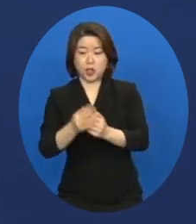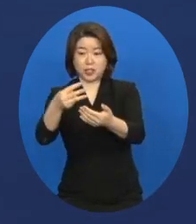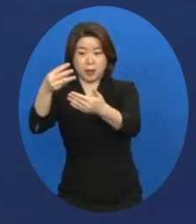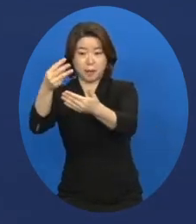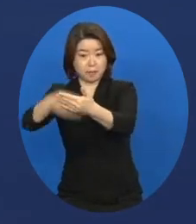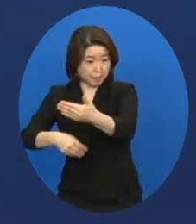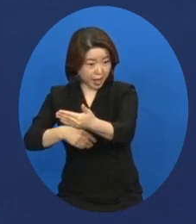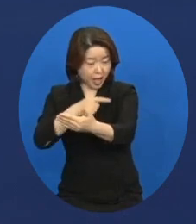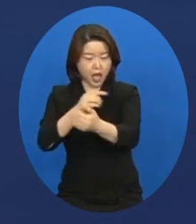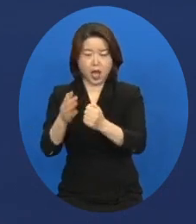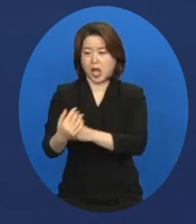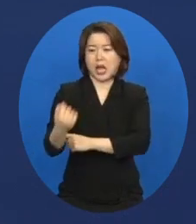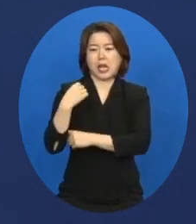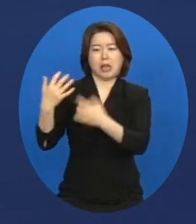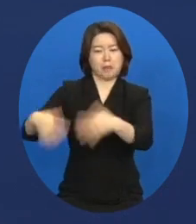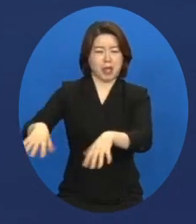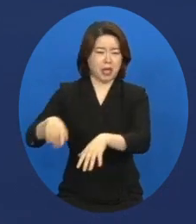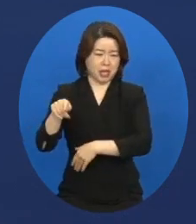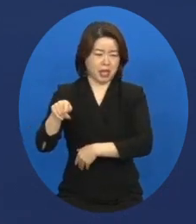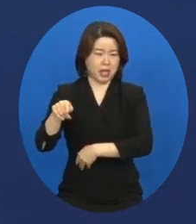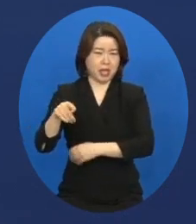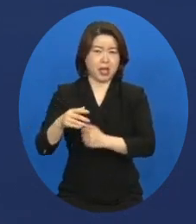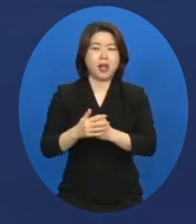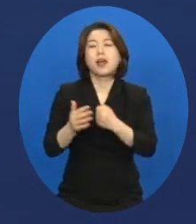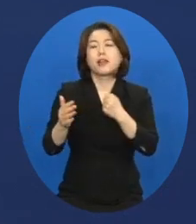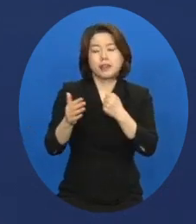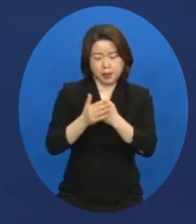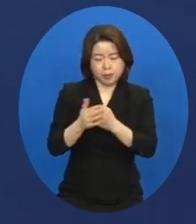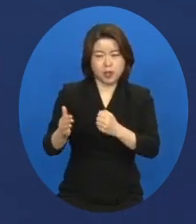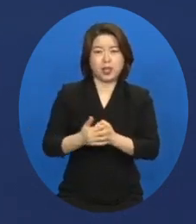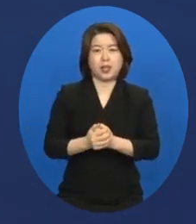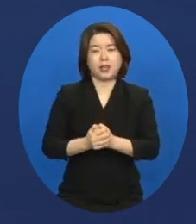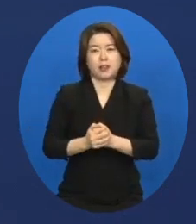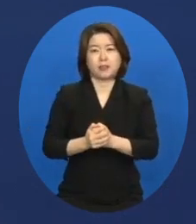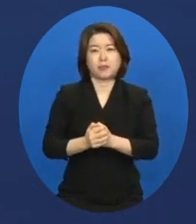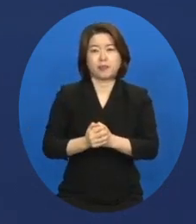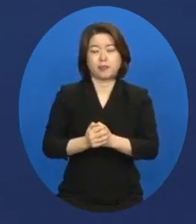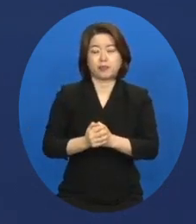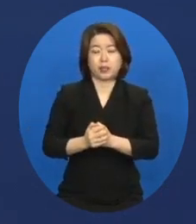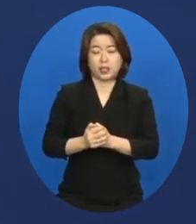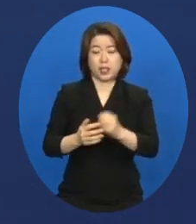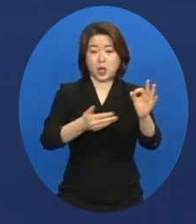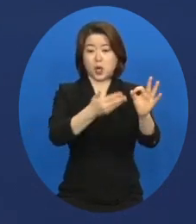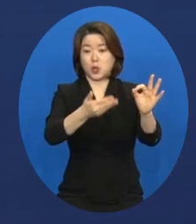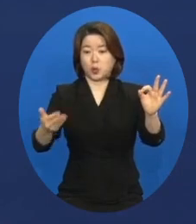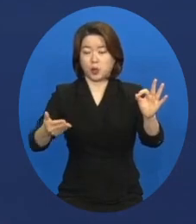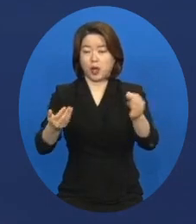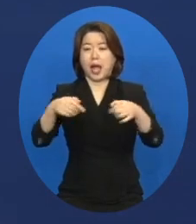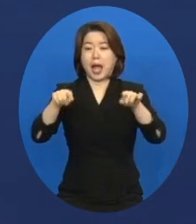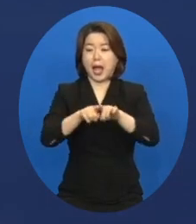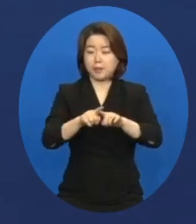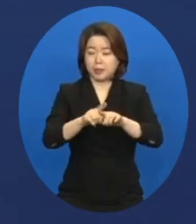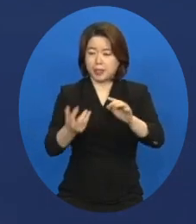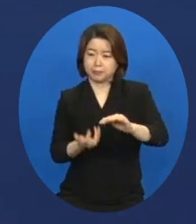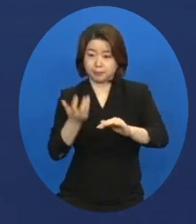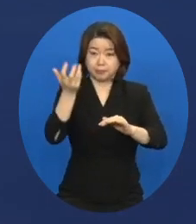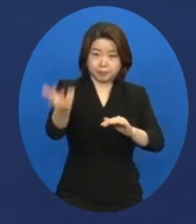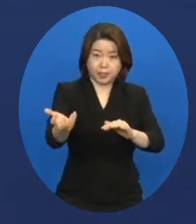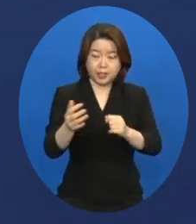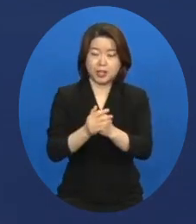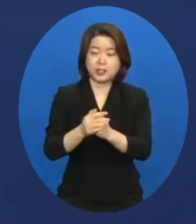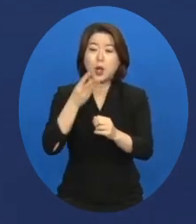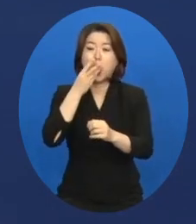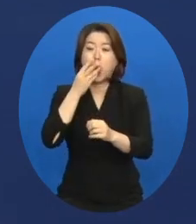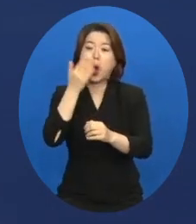빠져버리면 힘을 다 잃어버리지 않겠느냐. 그러니 요단강을 같이 건너가서 가나안 정복을